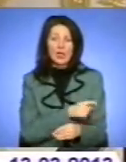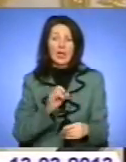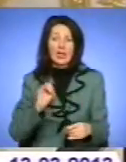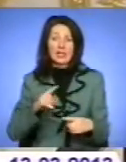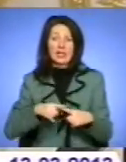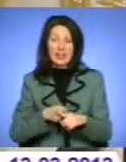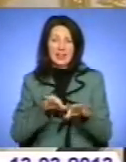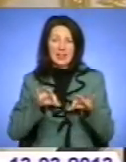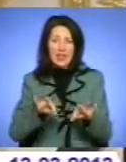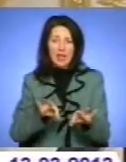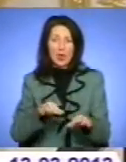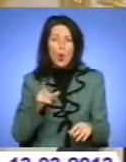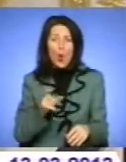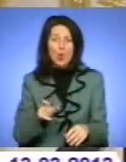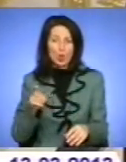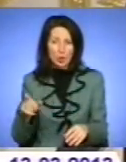техніку, і людей для того, щоб